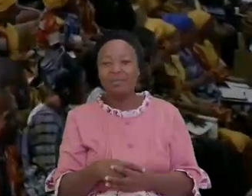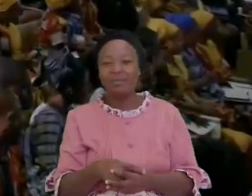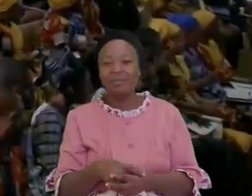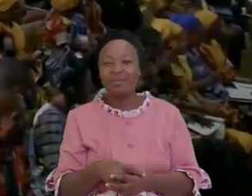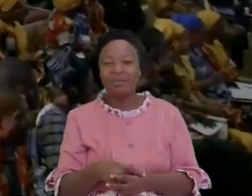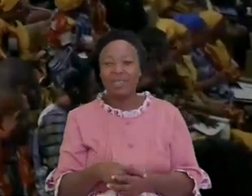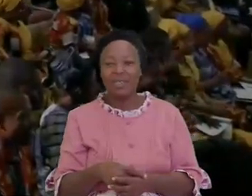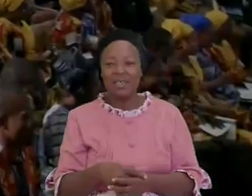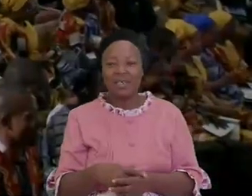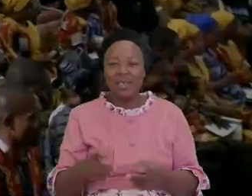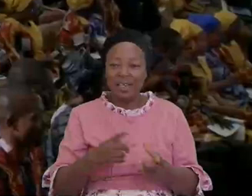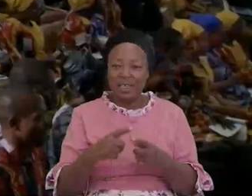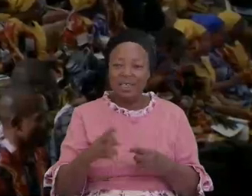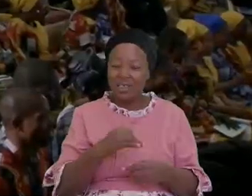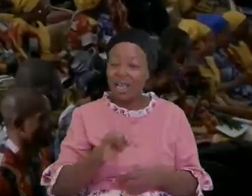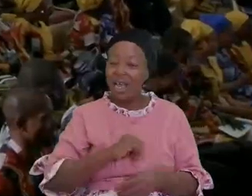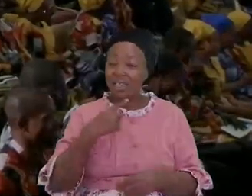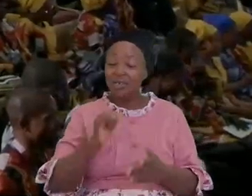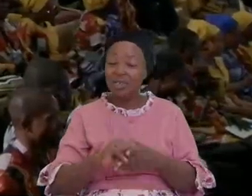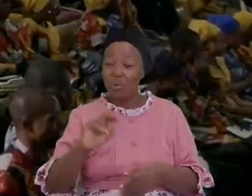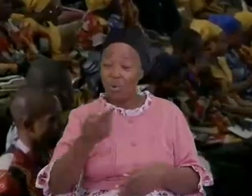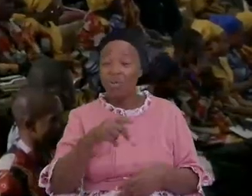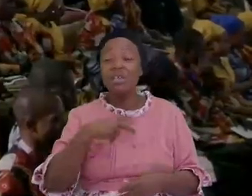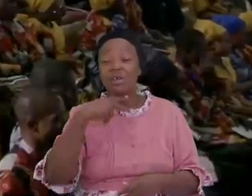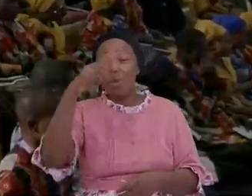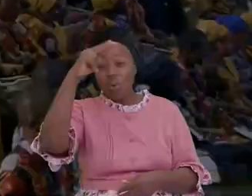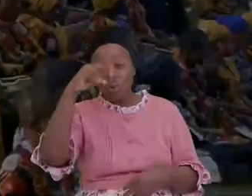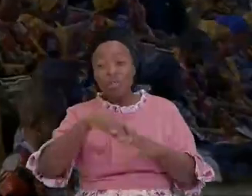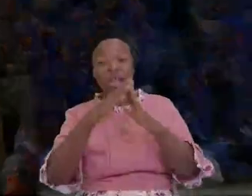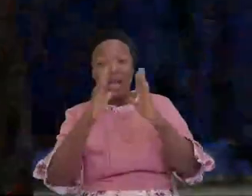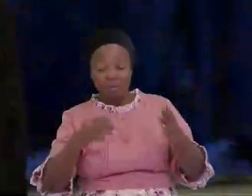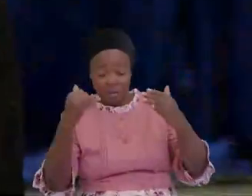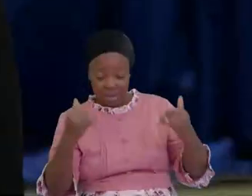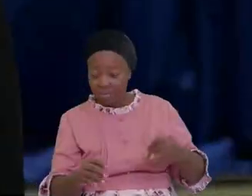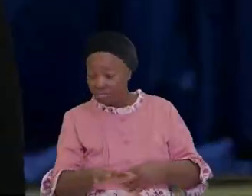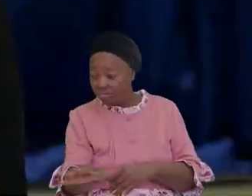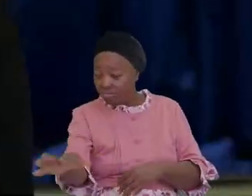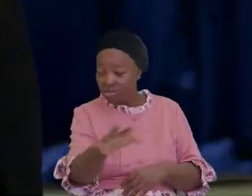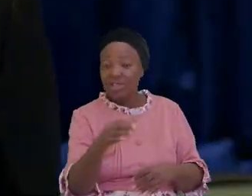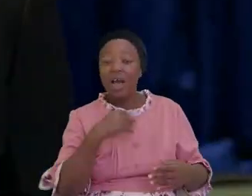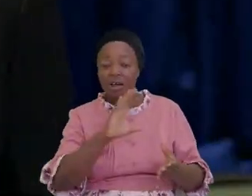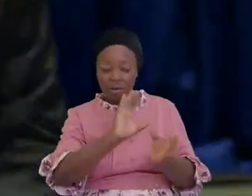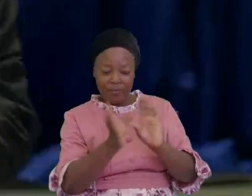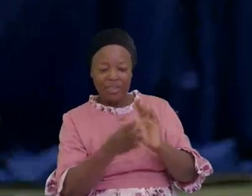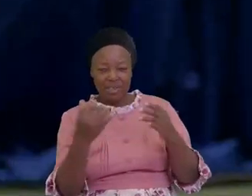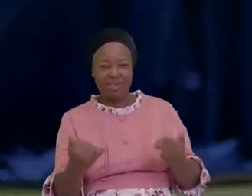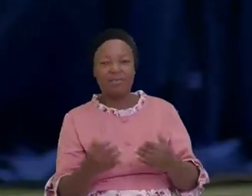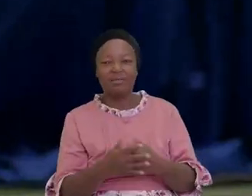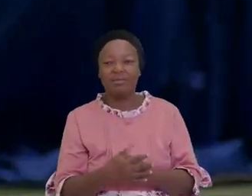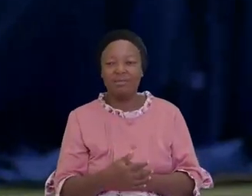à l'abattoir. J'ai dit, tu es le seul mouton dans la maison maintenant. Et ils sont déjà convertis.